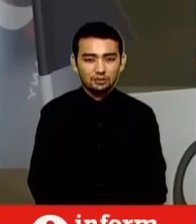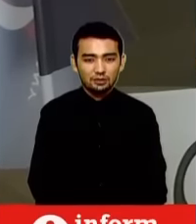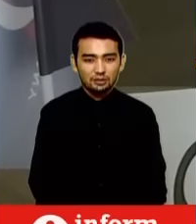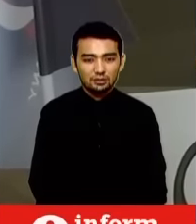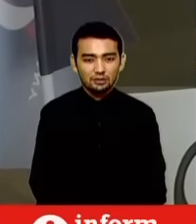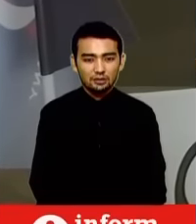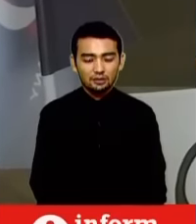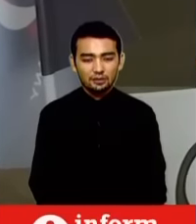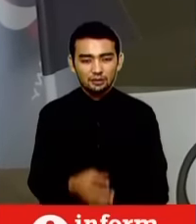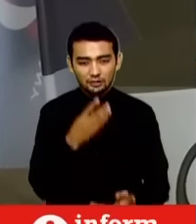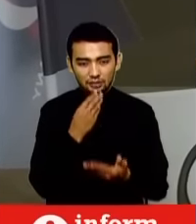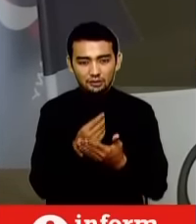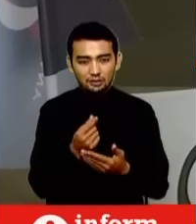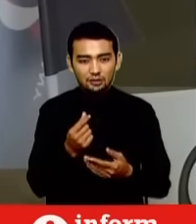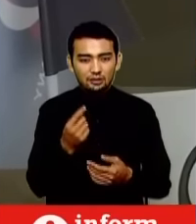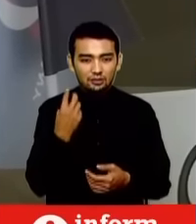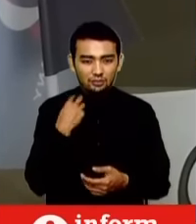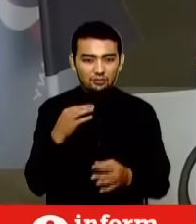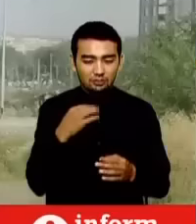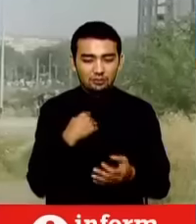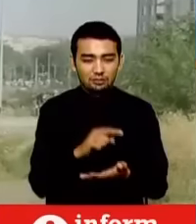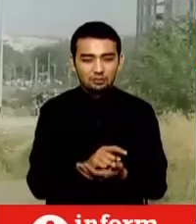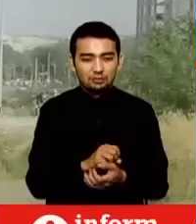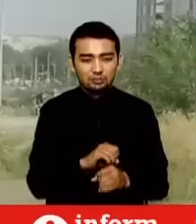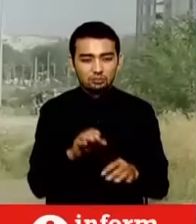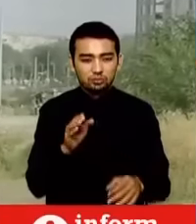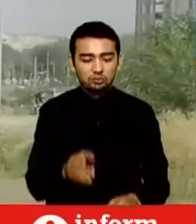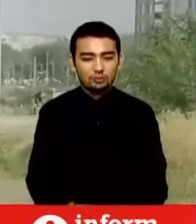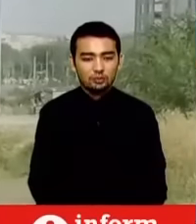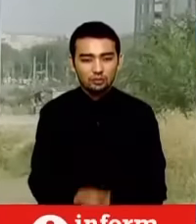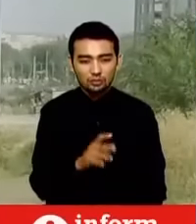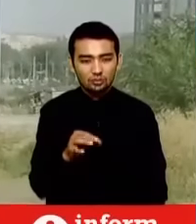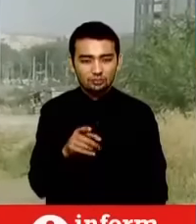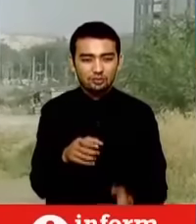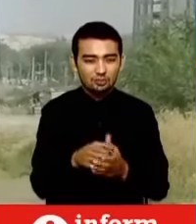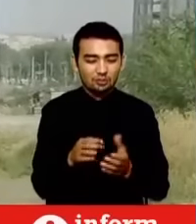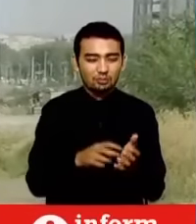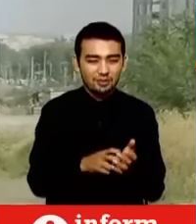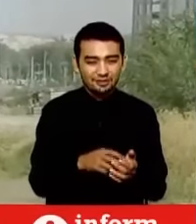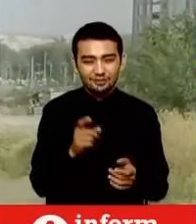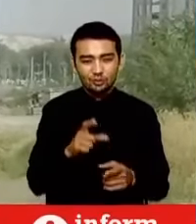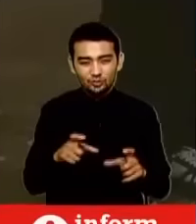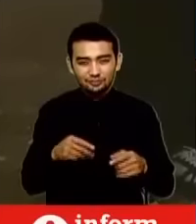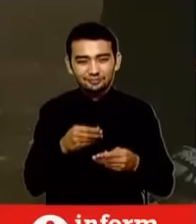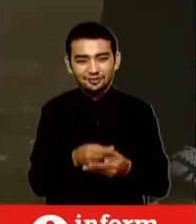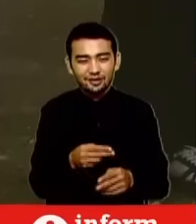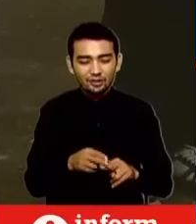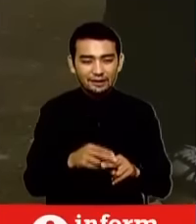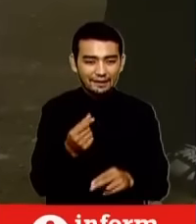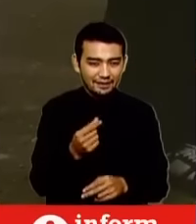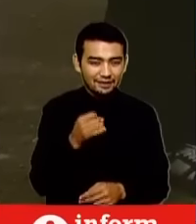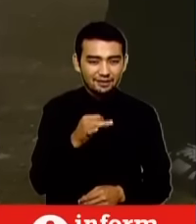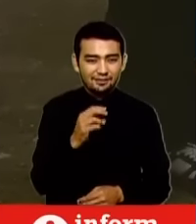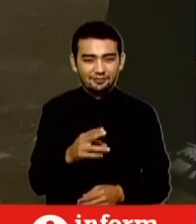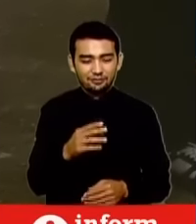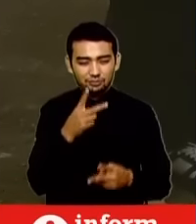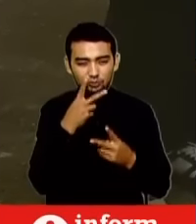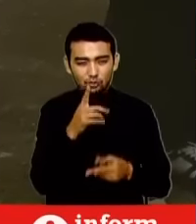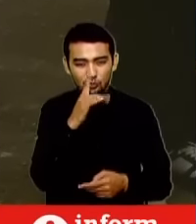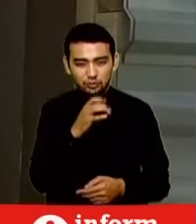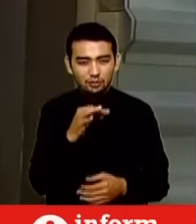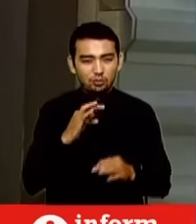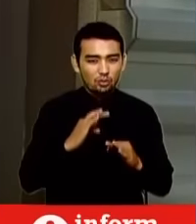отдавать свои долги, свои обязательства. Но все же дольщики боятся, что денег, как и квартир, не увидят. В прокуратуре им сказали, что